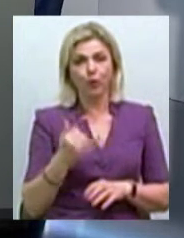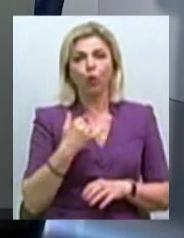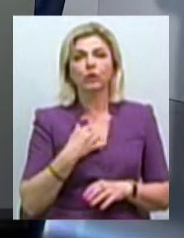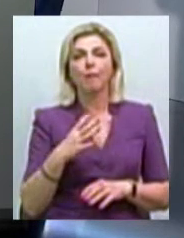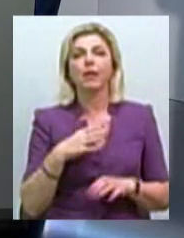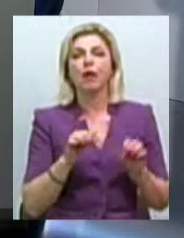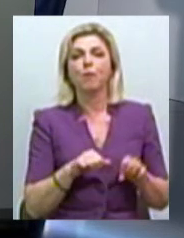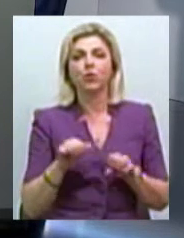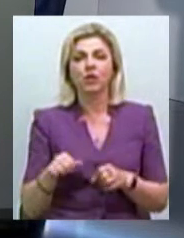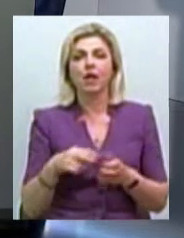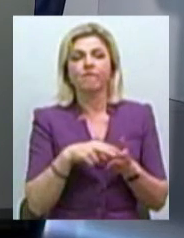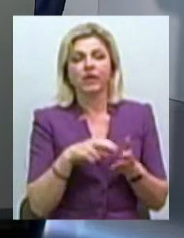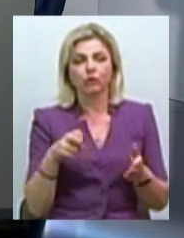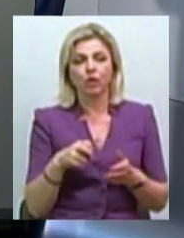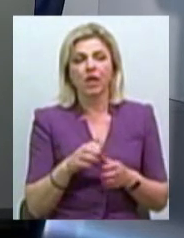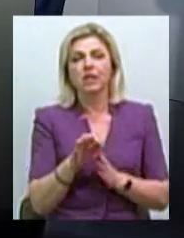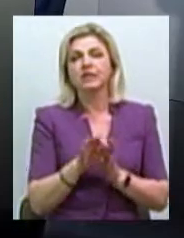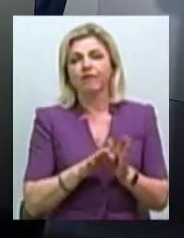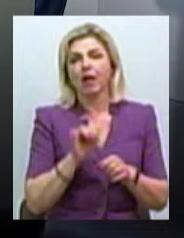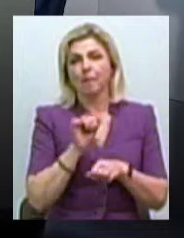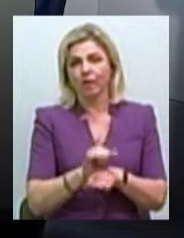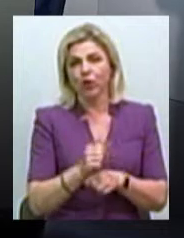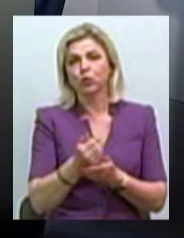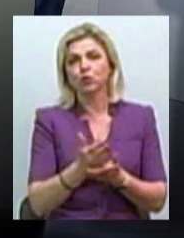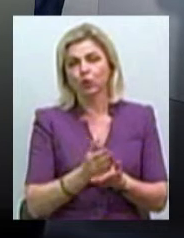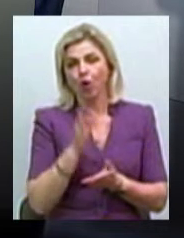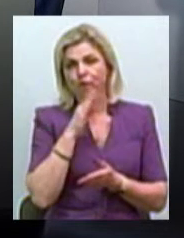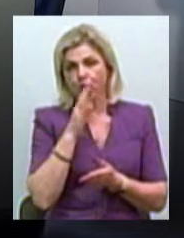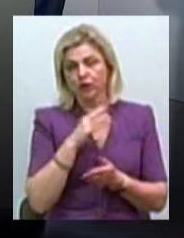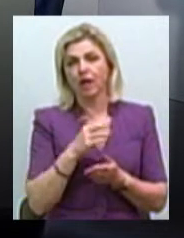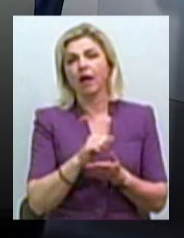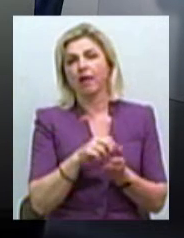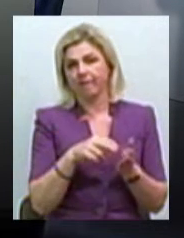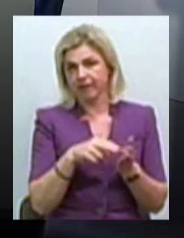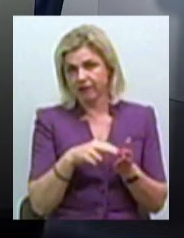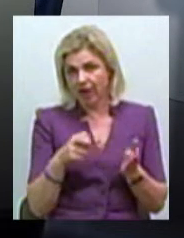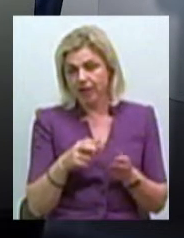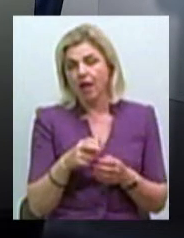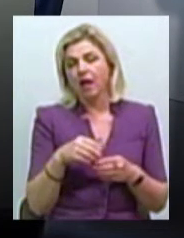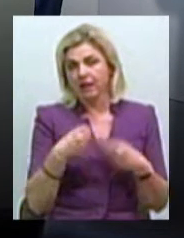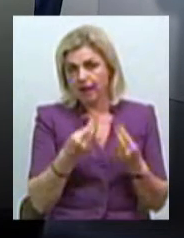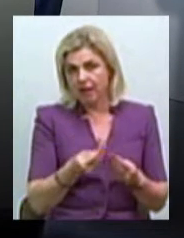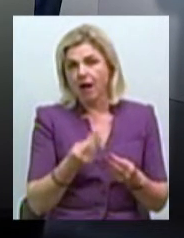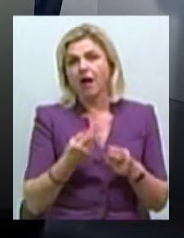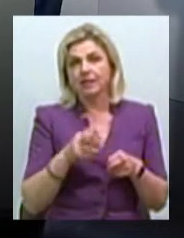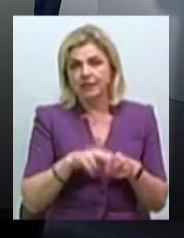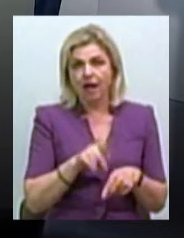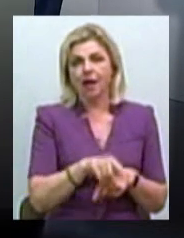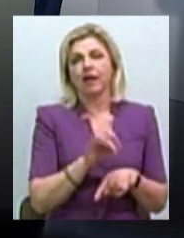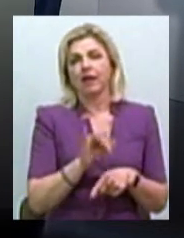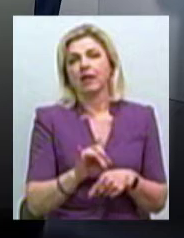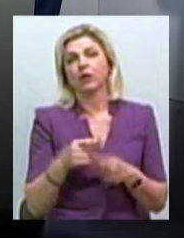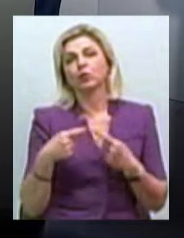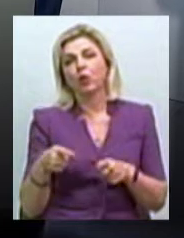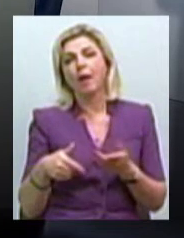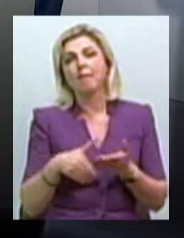можливість відключення, ну, термінове припинення послуги водовідведення. То зараз і ця, і інша, і цей